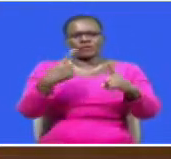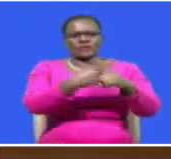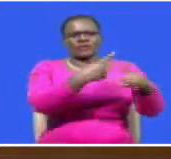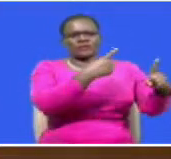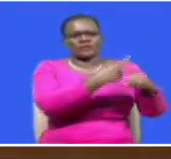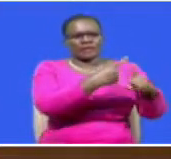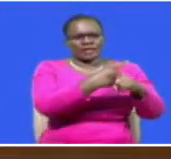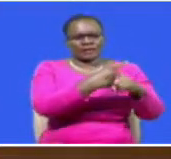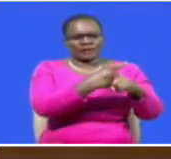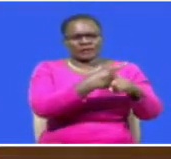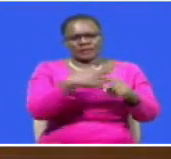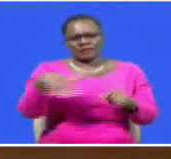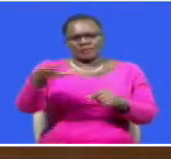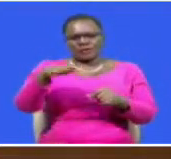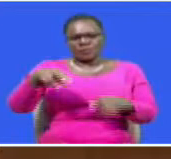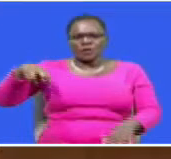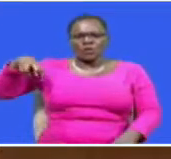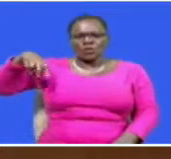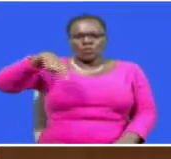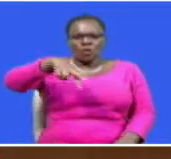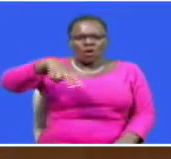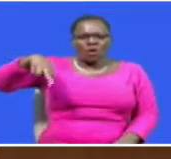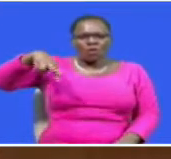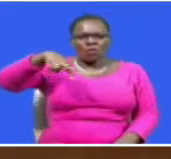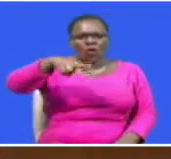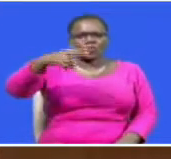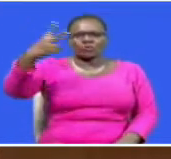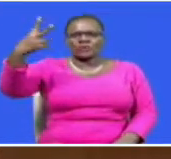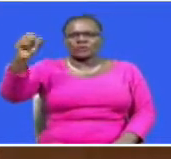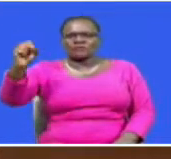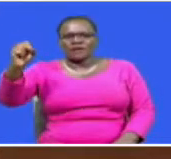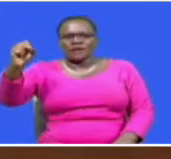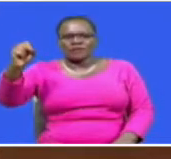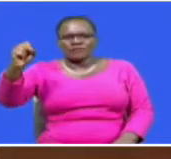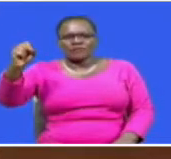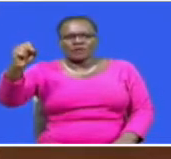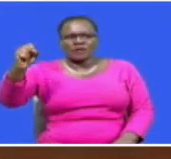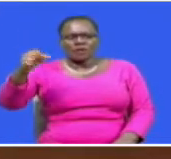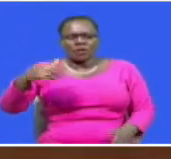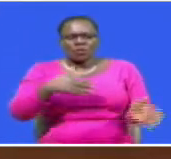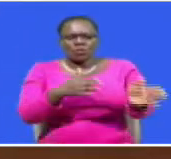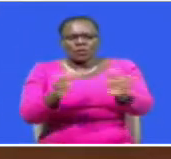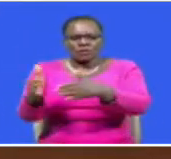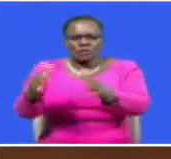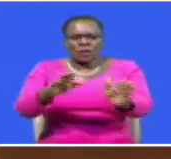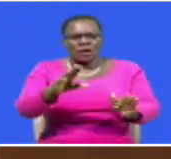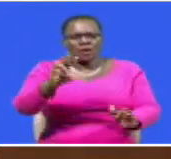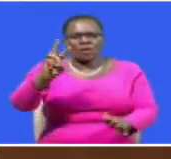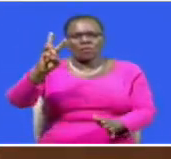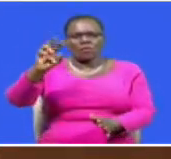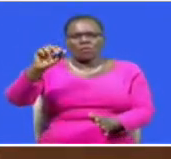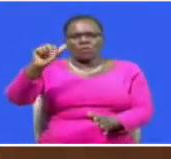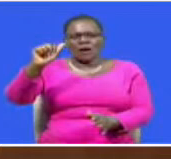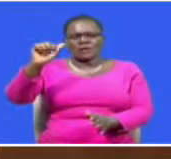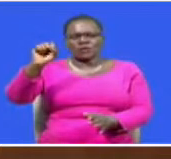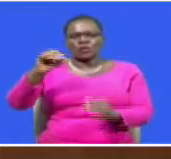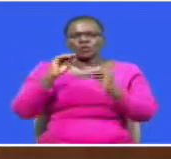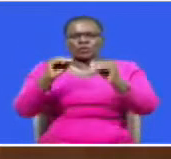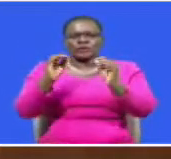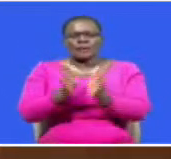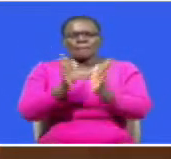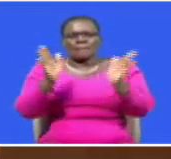hiyo wamejumuika kwenye matembezi ya kilomita 25 kando kando mwa mto Ewaso Nyiro kwa lengo la kuhamasisha jamii